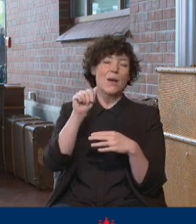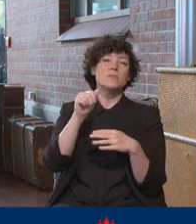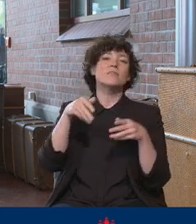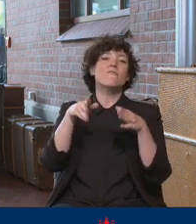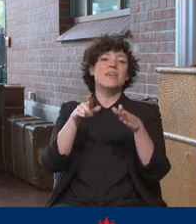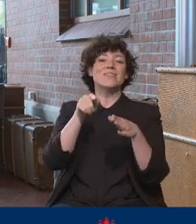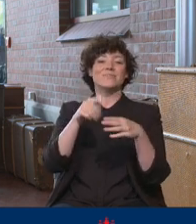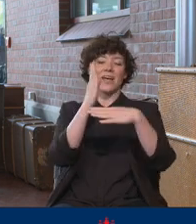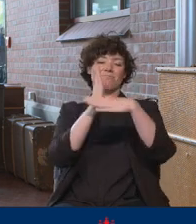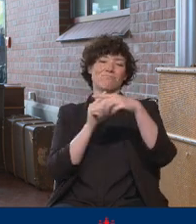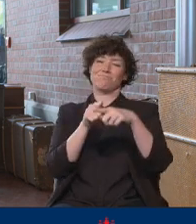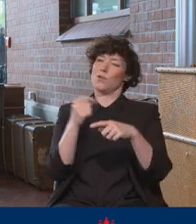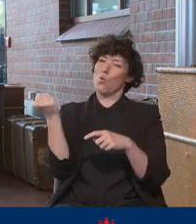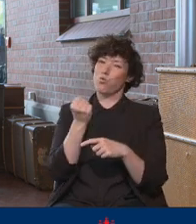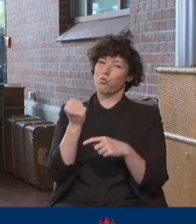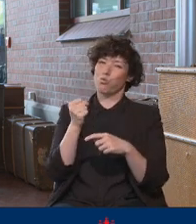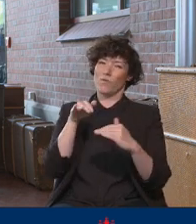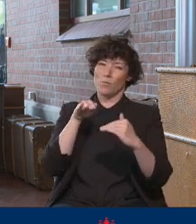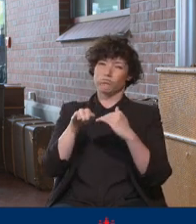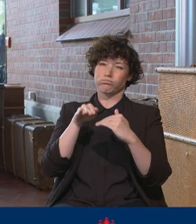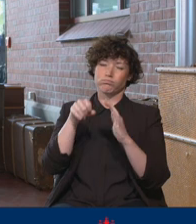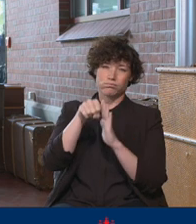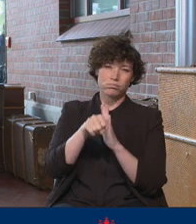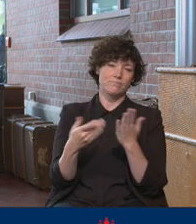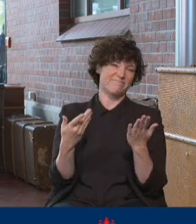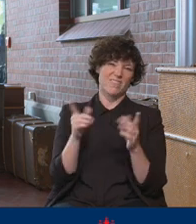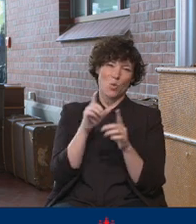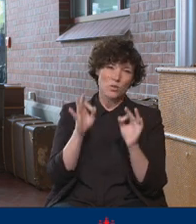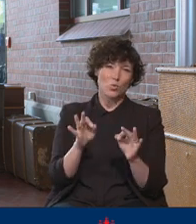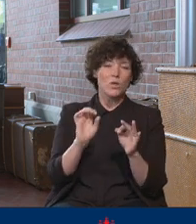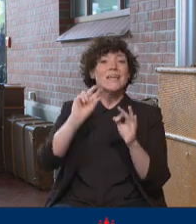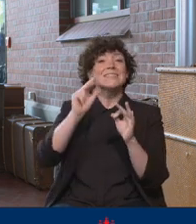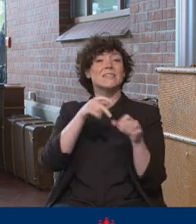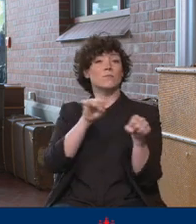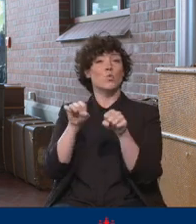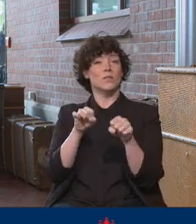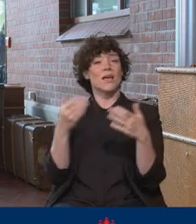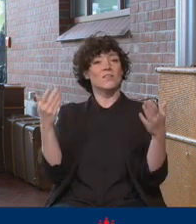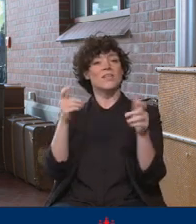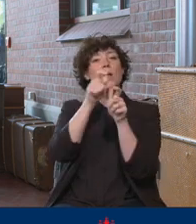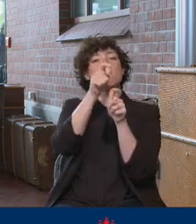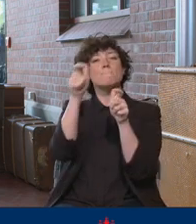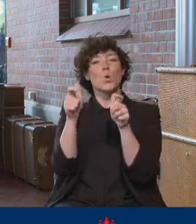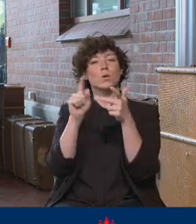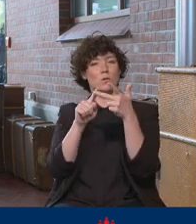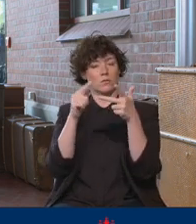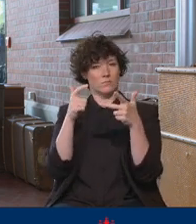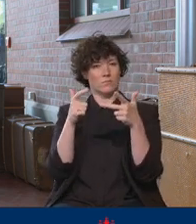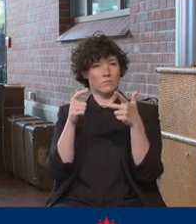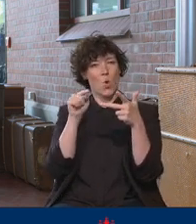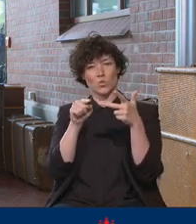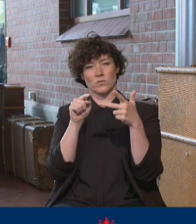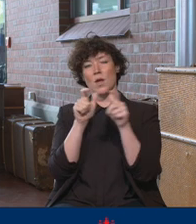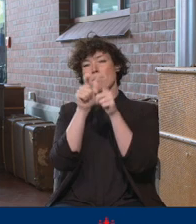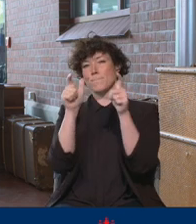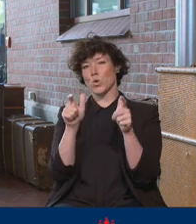möglichkeit natürlich oben drüber und diese brücke aber und mit dem aber merken sie schon auch da habe ich